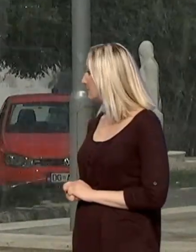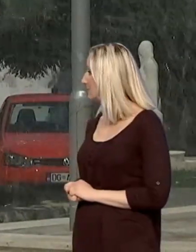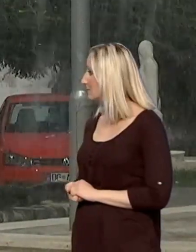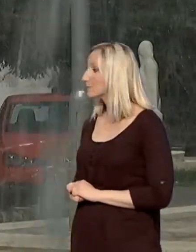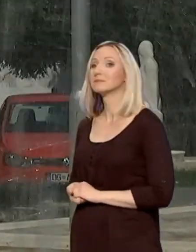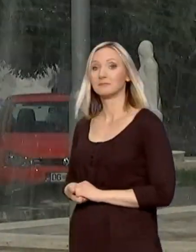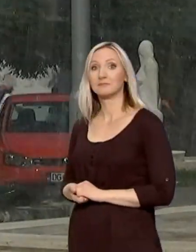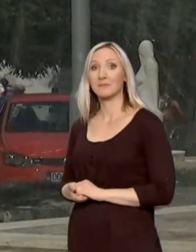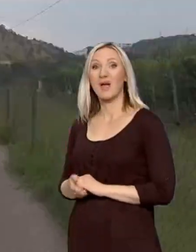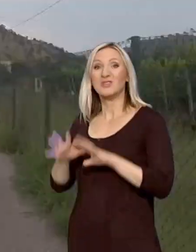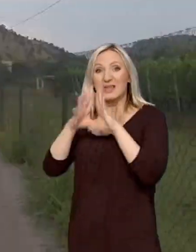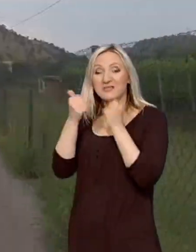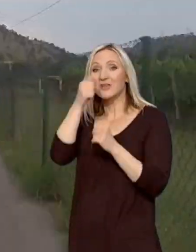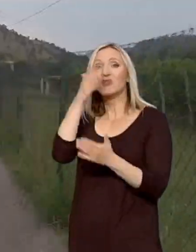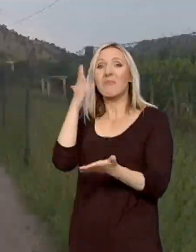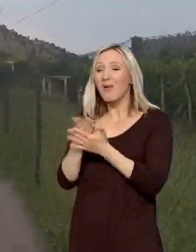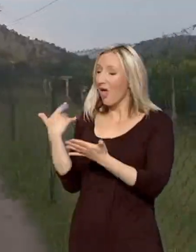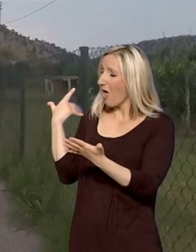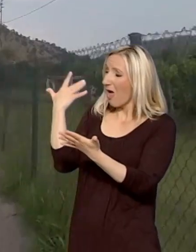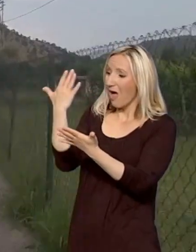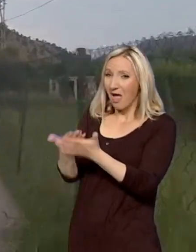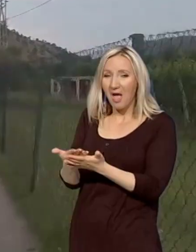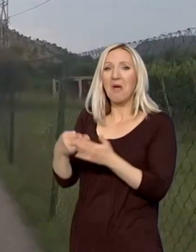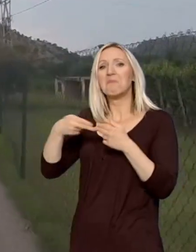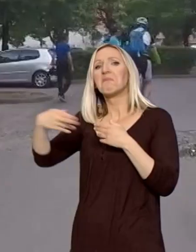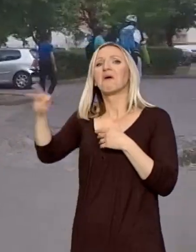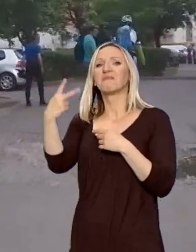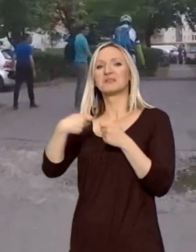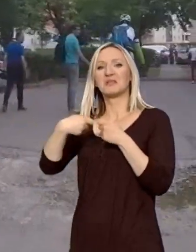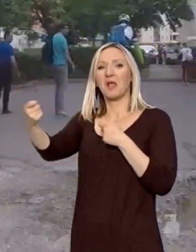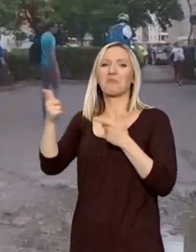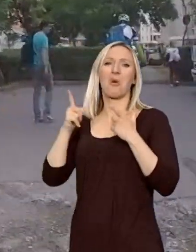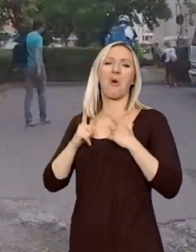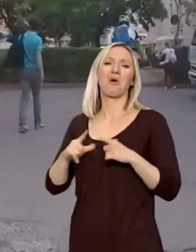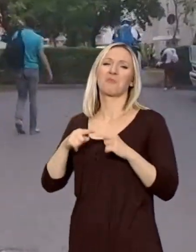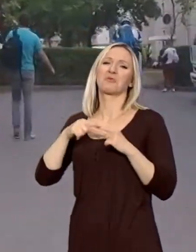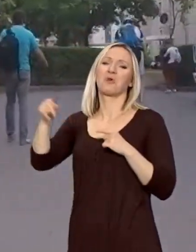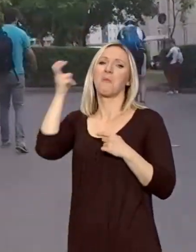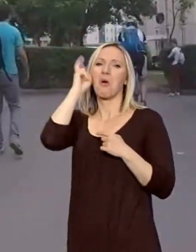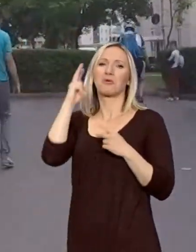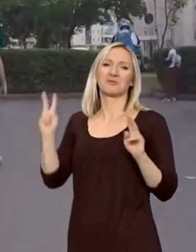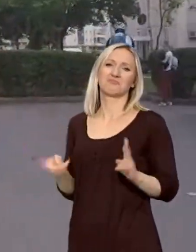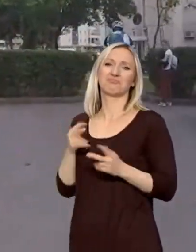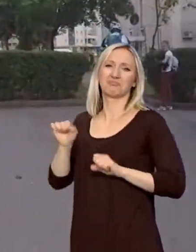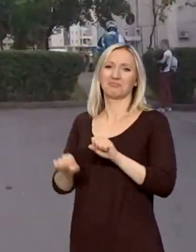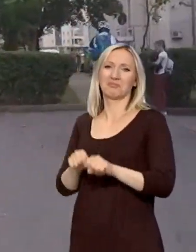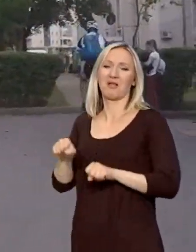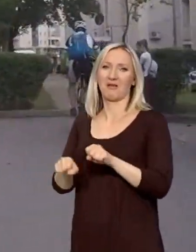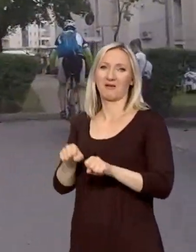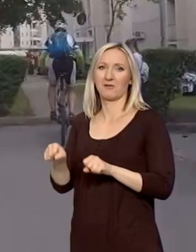Imajući u vidu šta su do tada prošli, odmor je bio i preostalih 20 kilometara ravnicom do Podgorice.